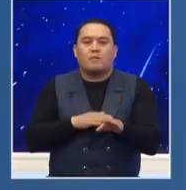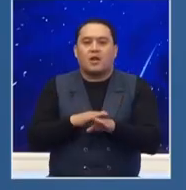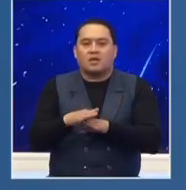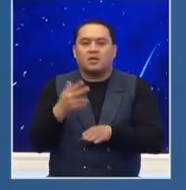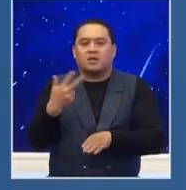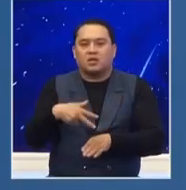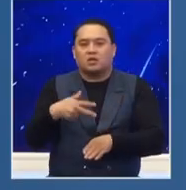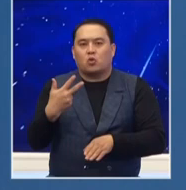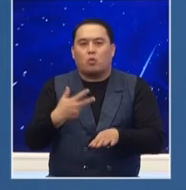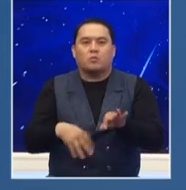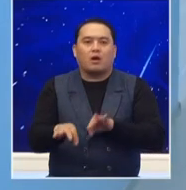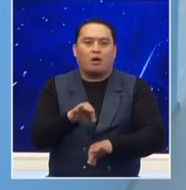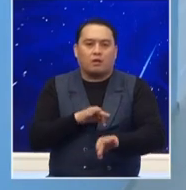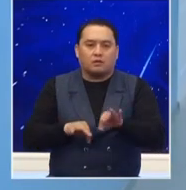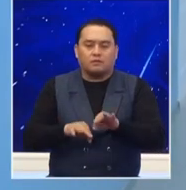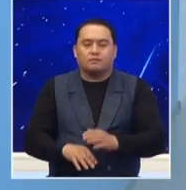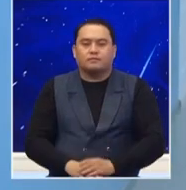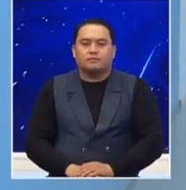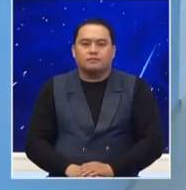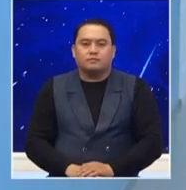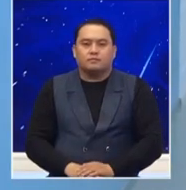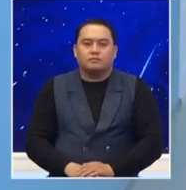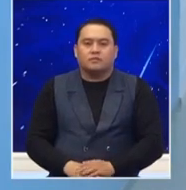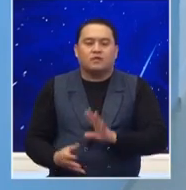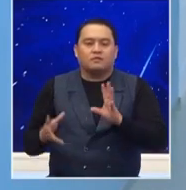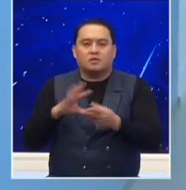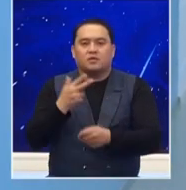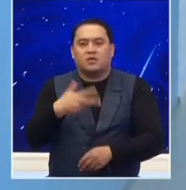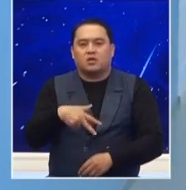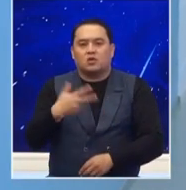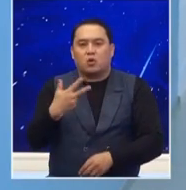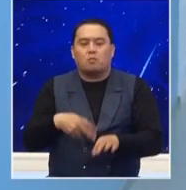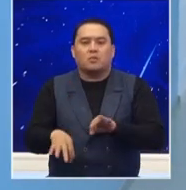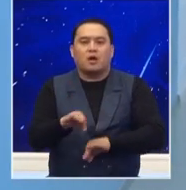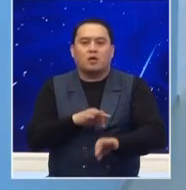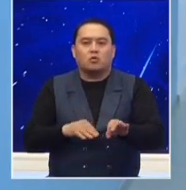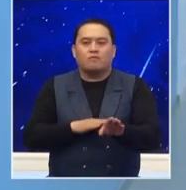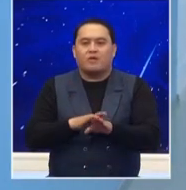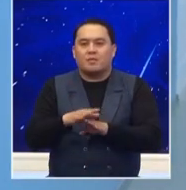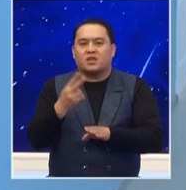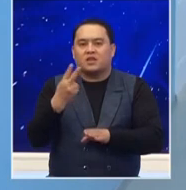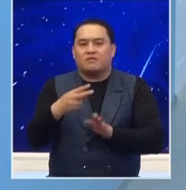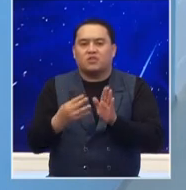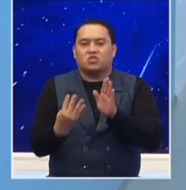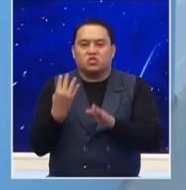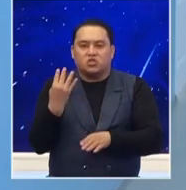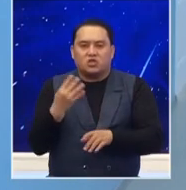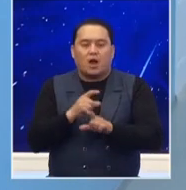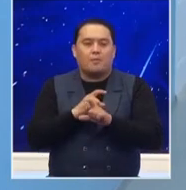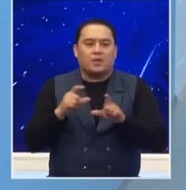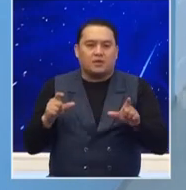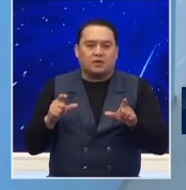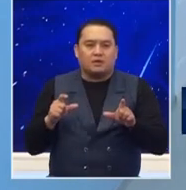реализация 33 проектов. В целом по 33 проектам выполнено уже 24 объекта. То